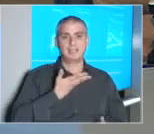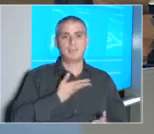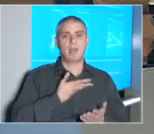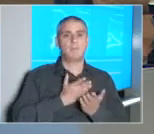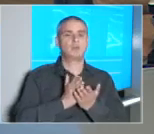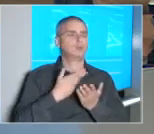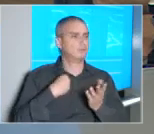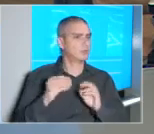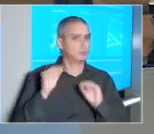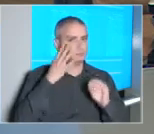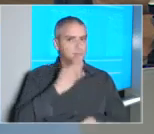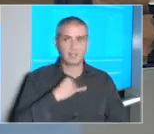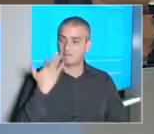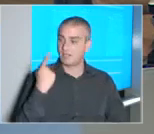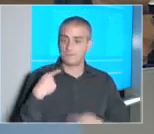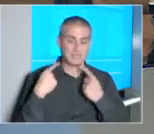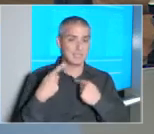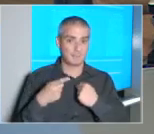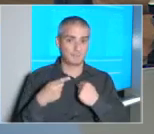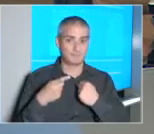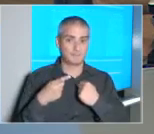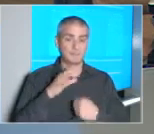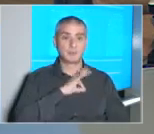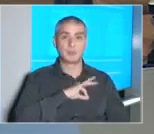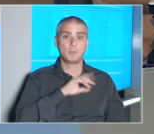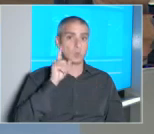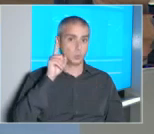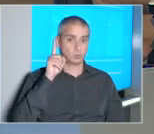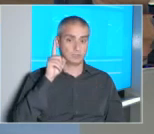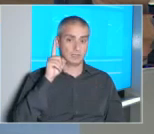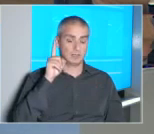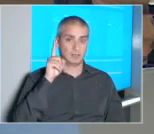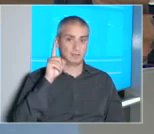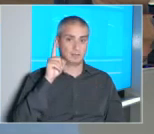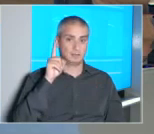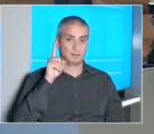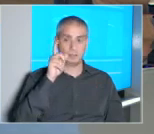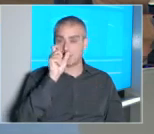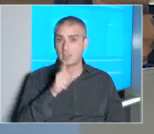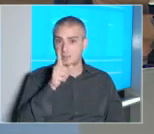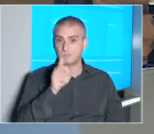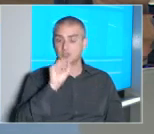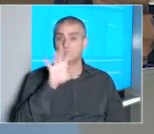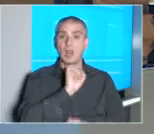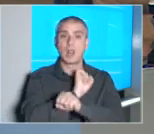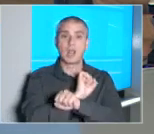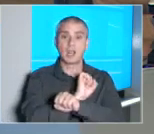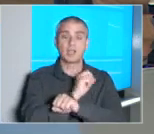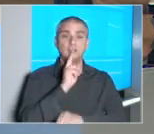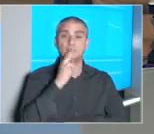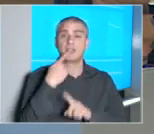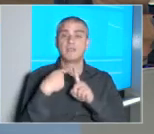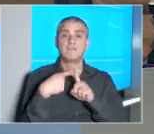אני רוצה לפנות את תשומת לבכם שלפני מספר ימים ברוסיה, בן אדם נשלח לכלא